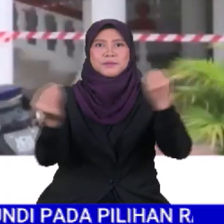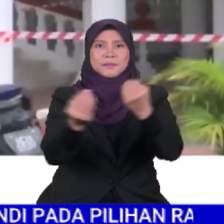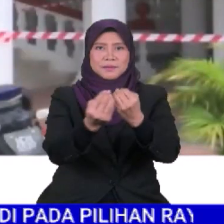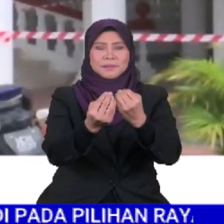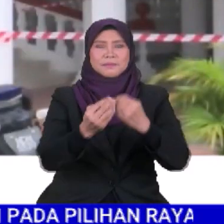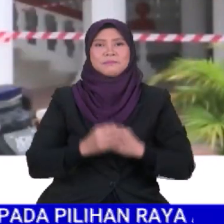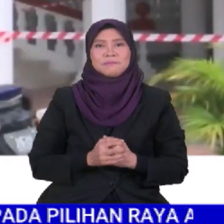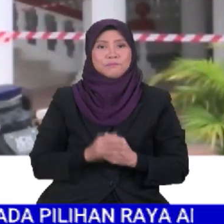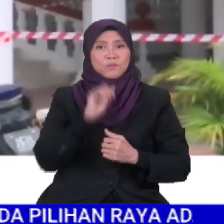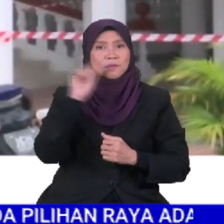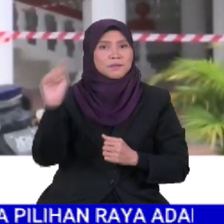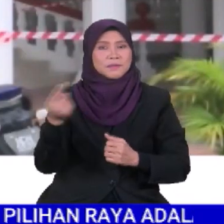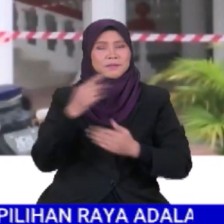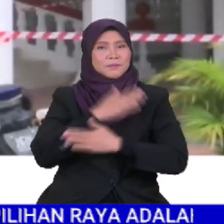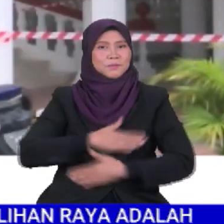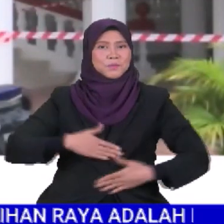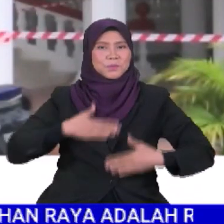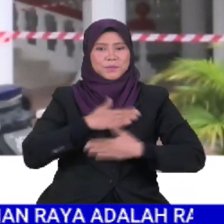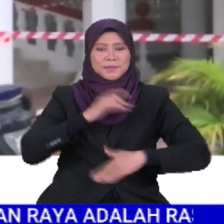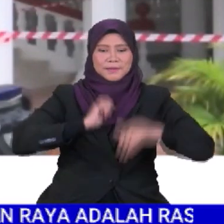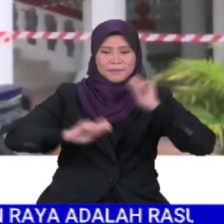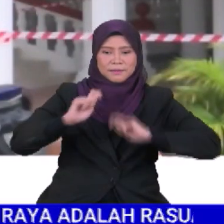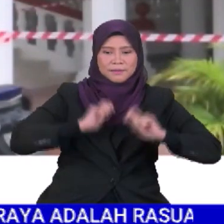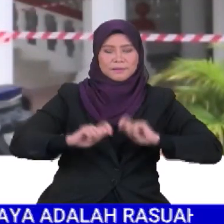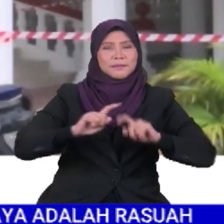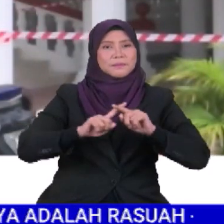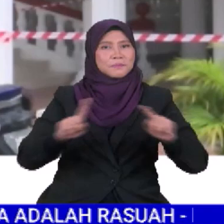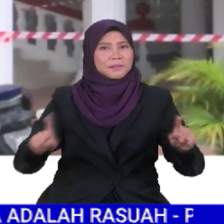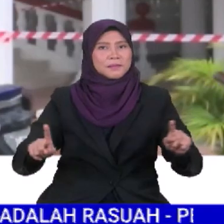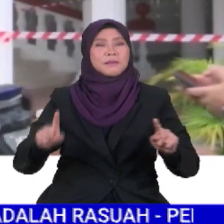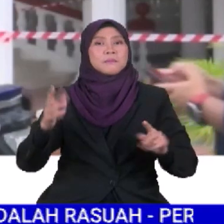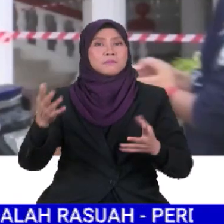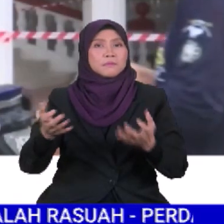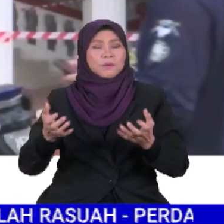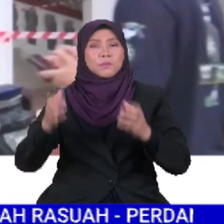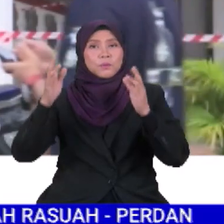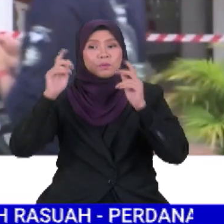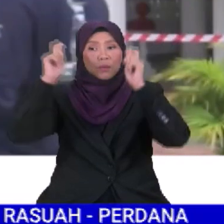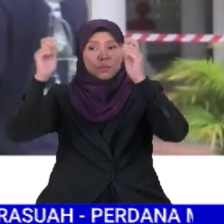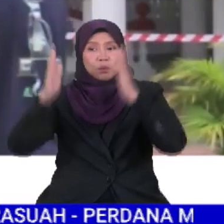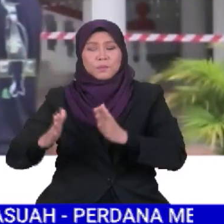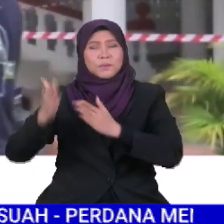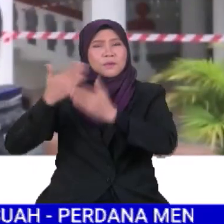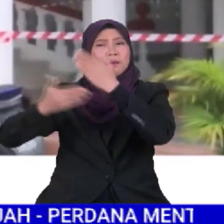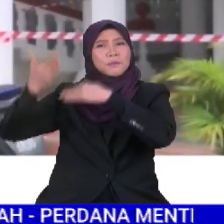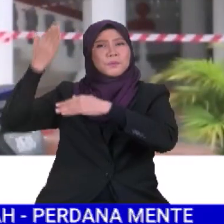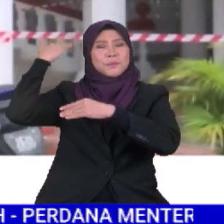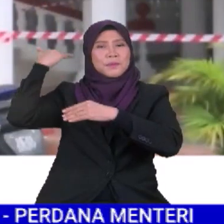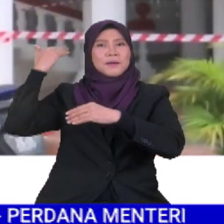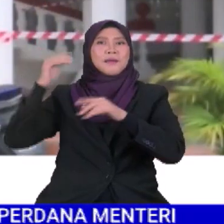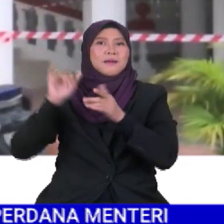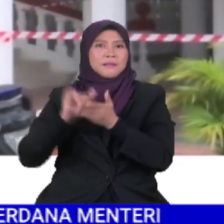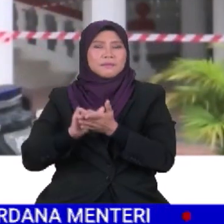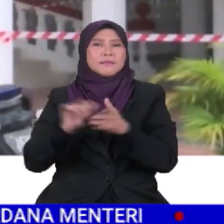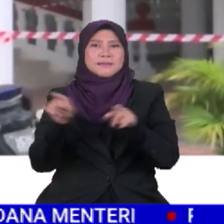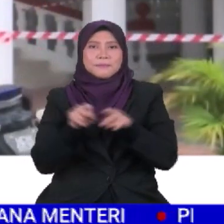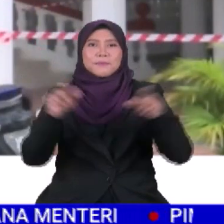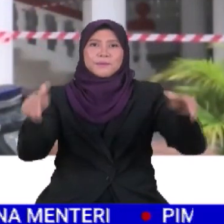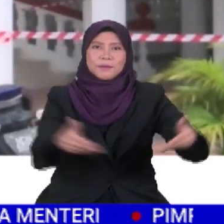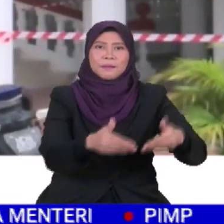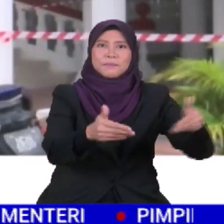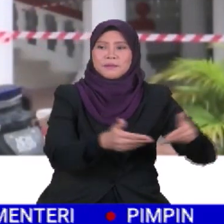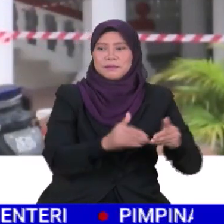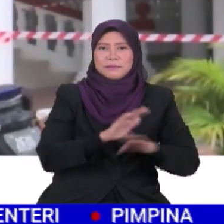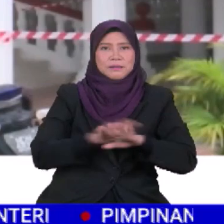kita berhibur ataupun berteater, okay, tapi ini adalah peran ulama-ulama ataupun tokoh-tokoh terdahulu yang memberi kesan dalam hidup kita. Jangan